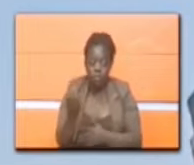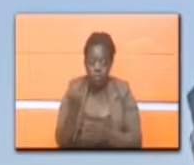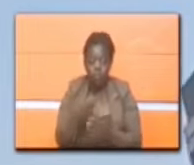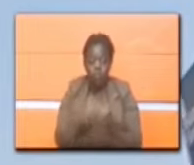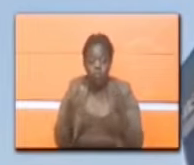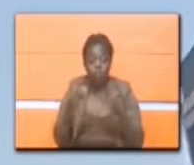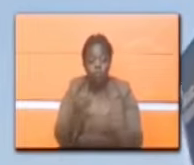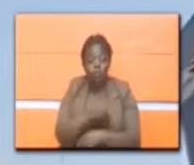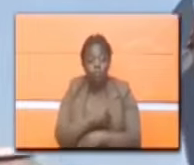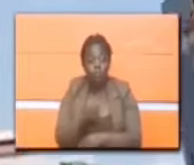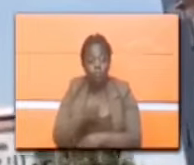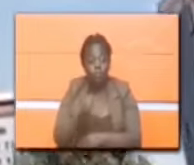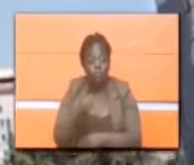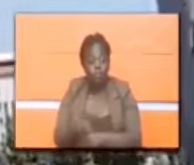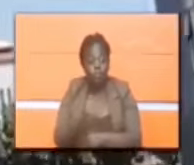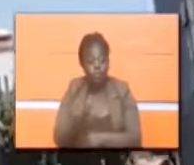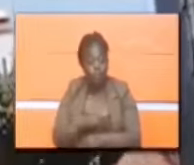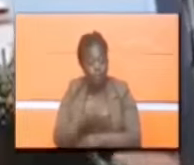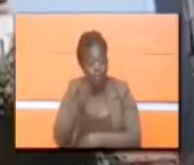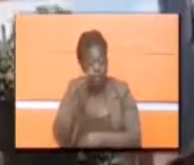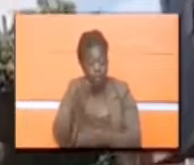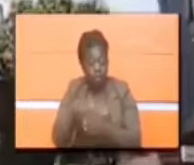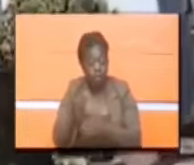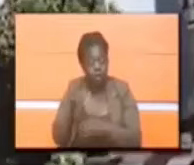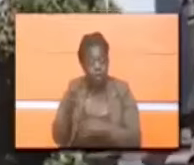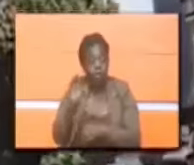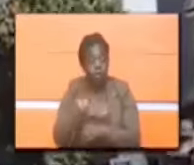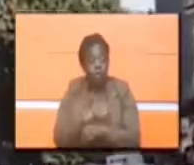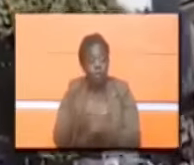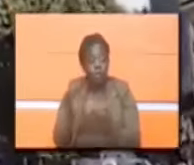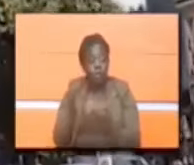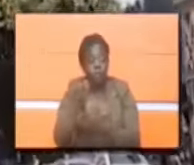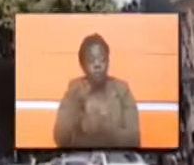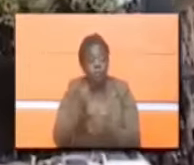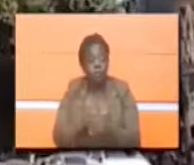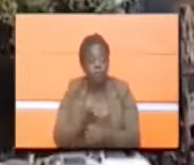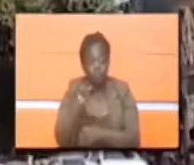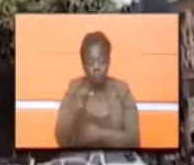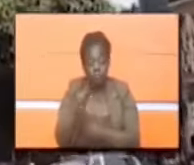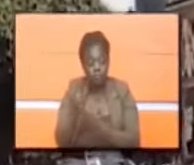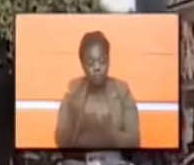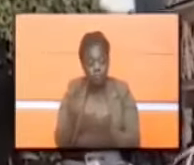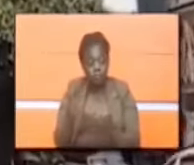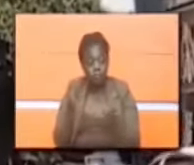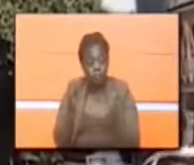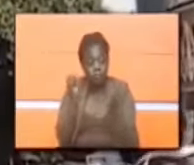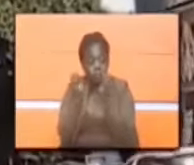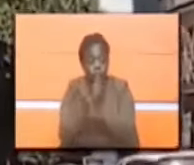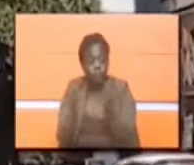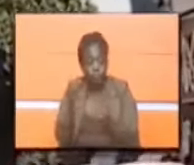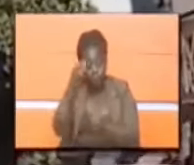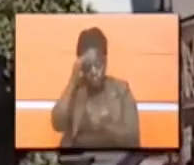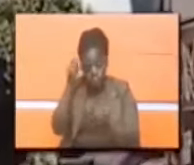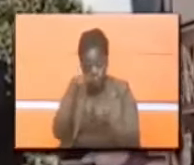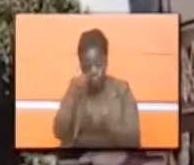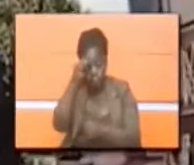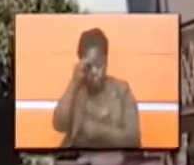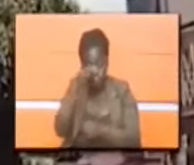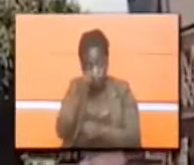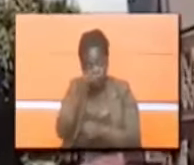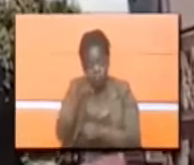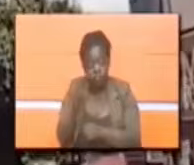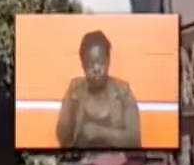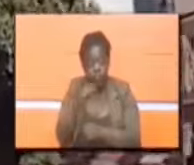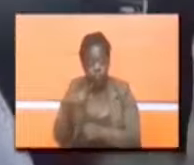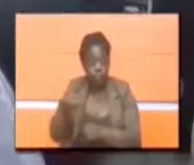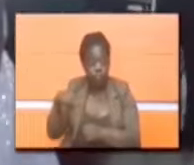mu maaso maama ne ssenga babirabira bweru wa Kereziya era wayise akaseera katono ne bakwatibwa abasirikale okuva ku poliisi ya CPS